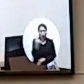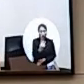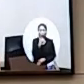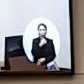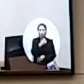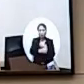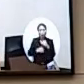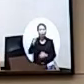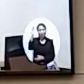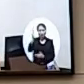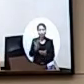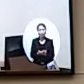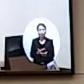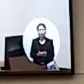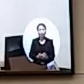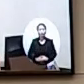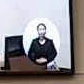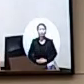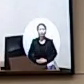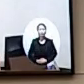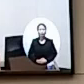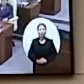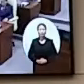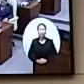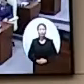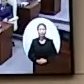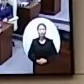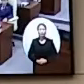발언을 하여 주시기 바랍니다.